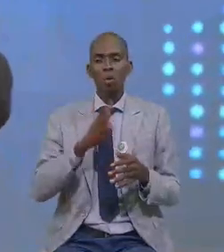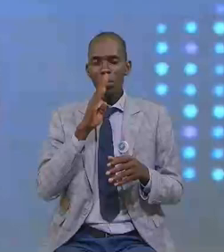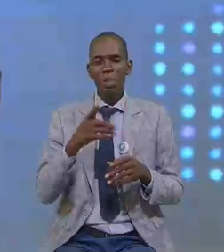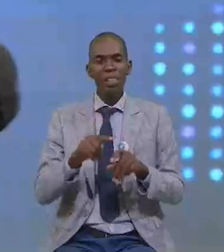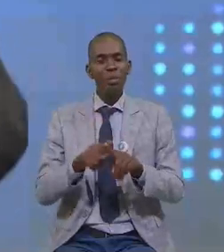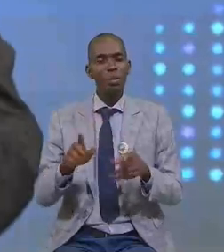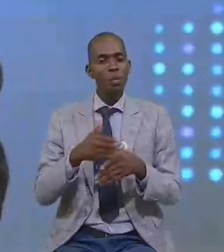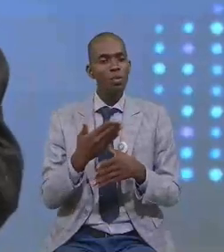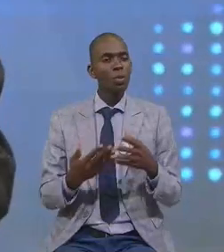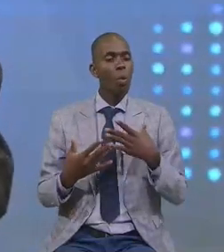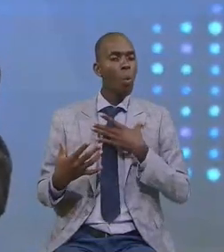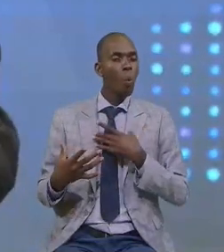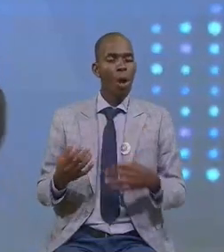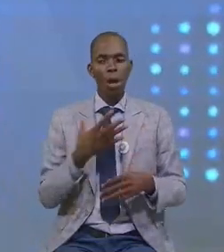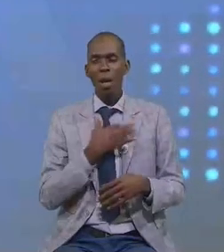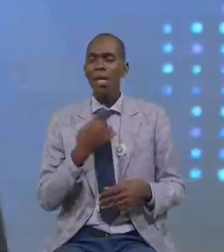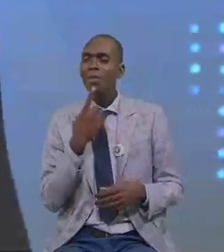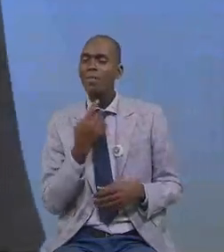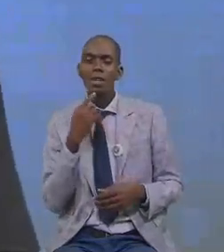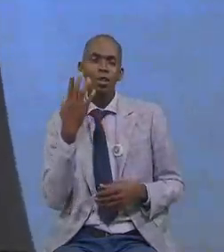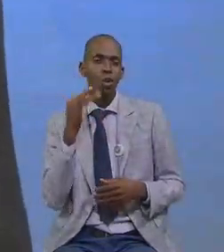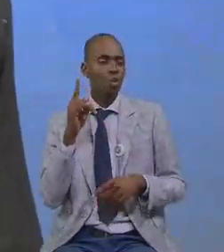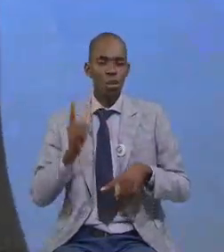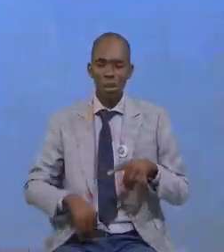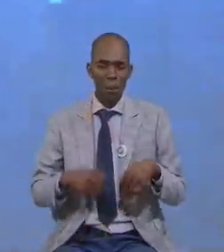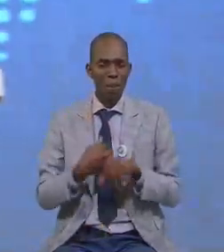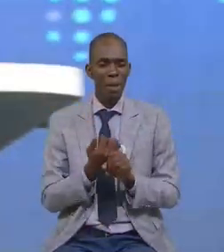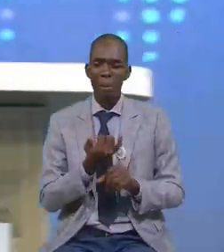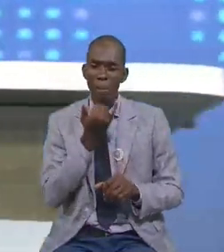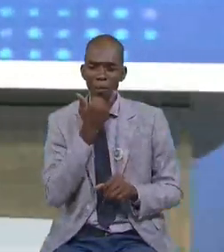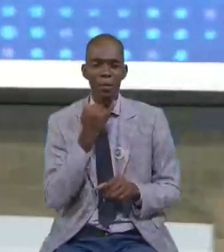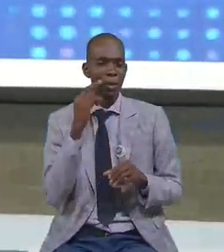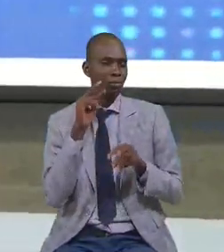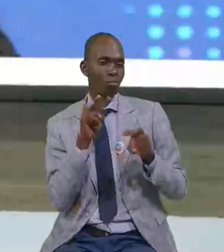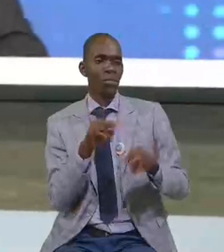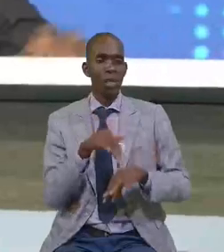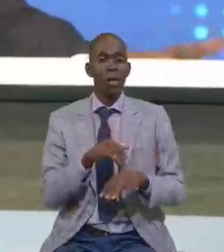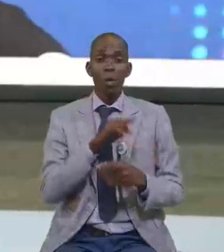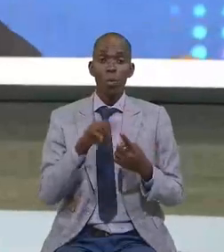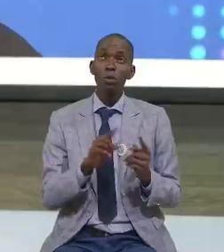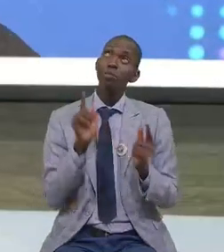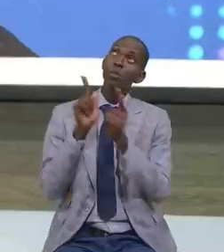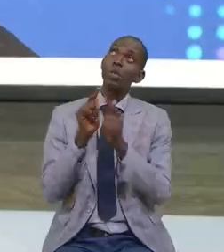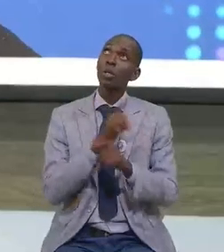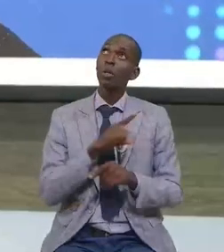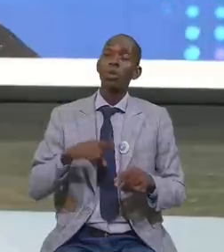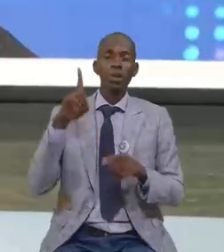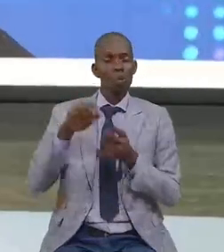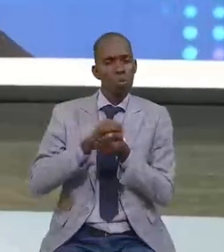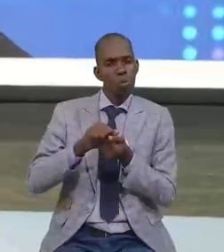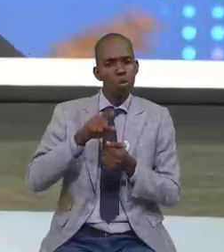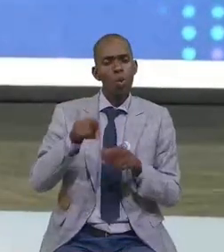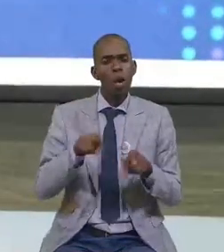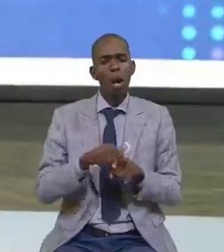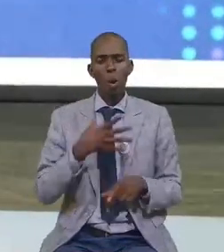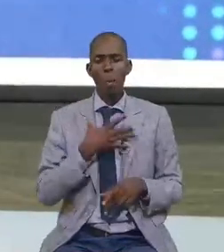rouge. Tu ne peux pas prendre l'un pour l'autre. Quand tu viens au Seigneur, il te lave. Aussi, il te lave